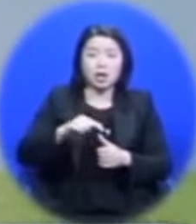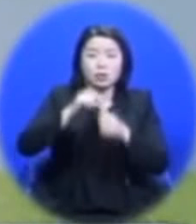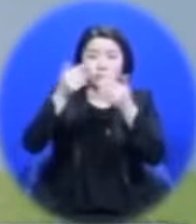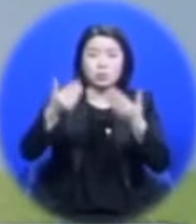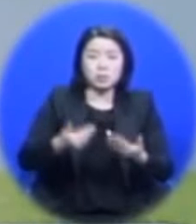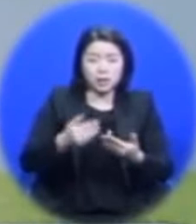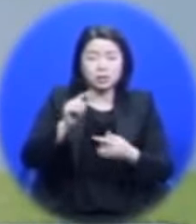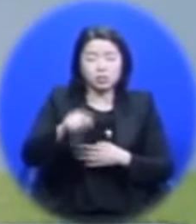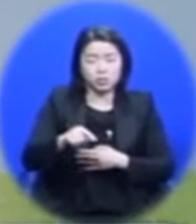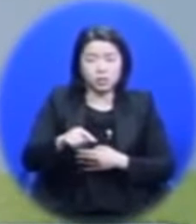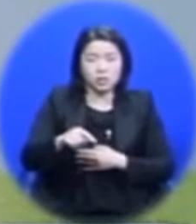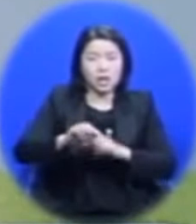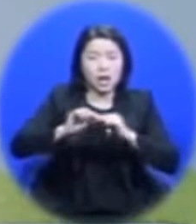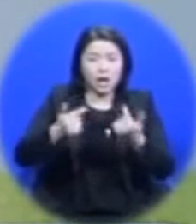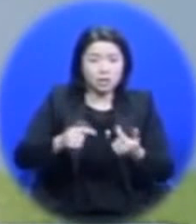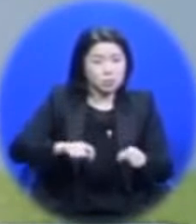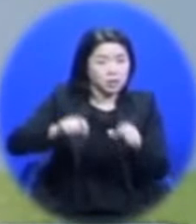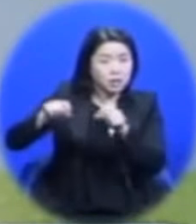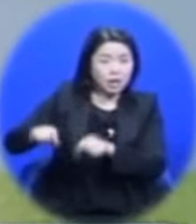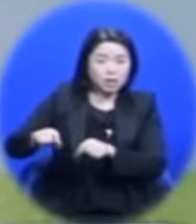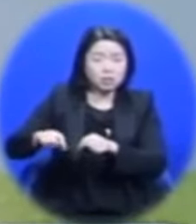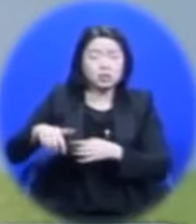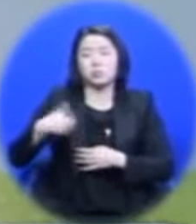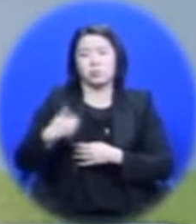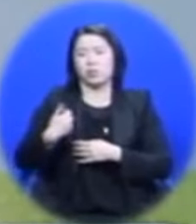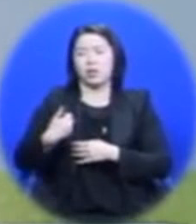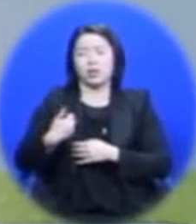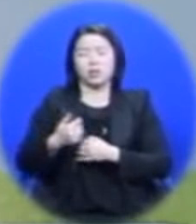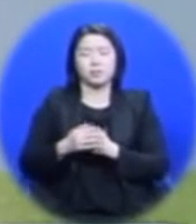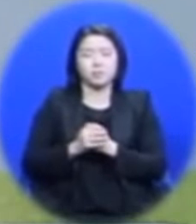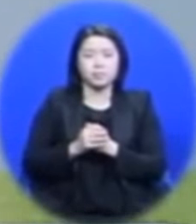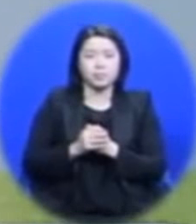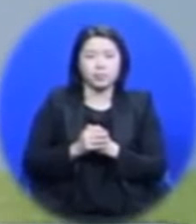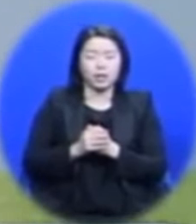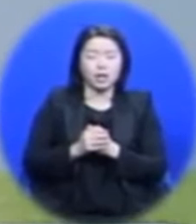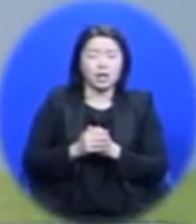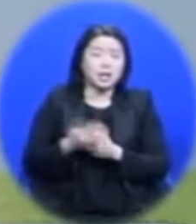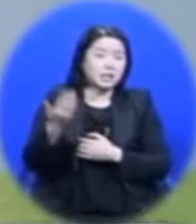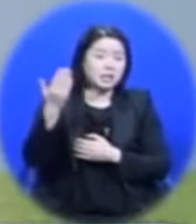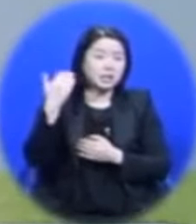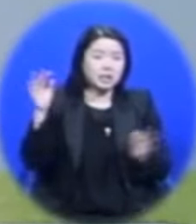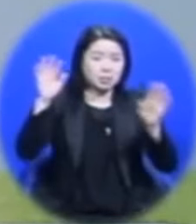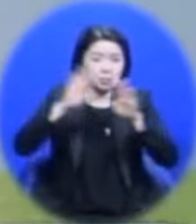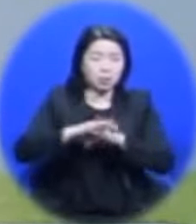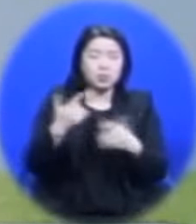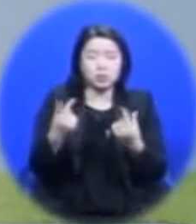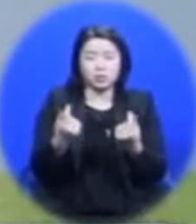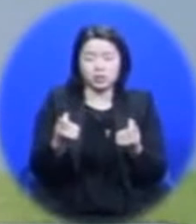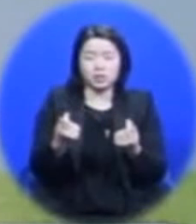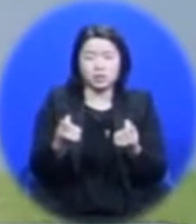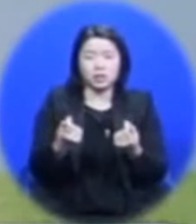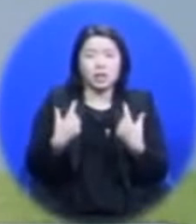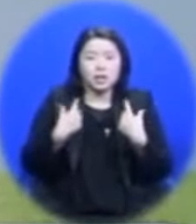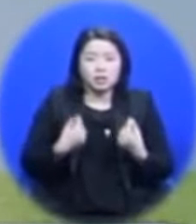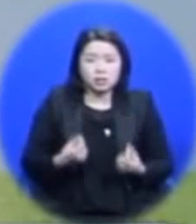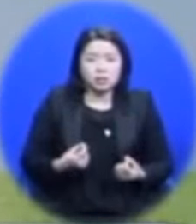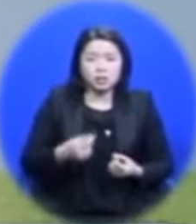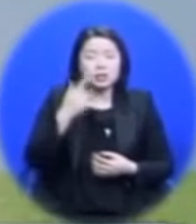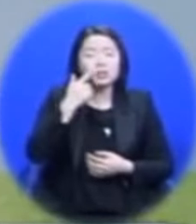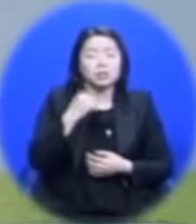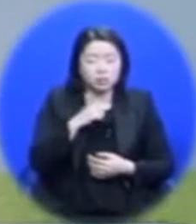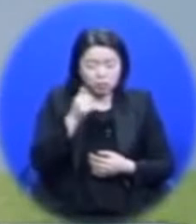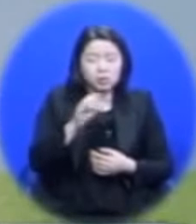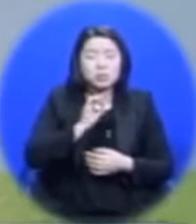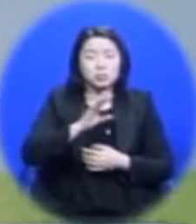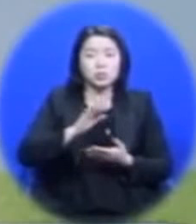건지 아니면 잠시 미뤄진 것인지도 모르겠습니다. 지난 밤에 그랬던 것처럼 여전히 졸릴